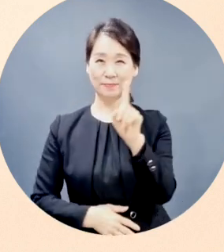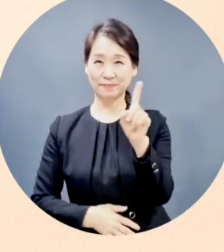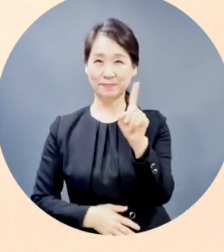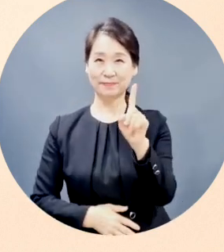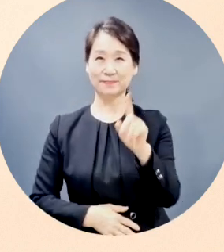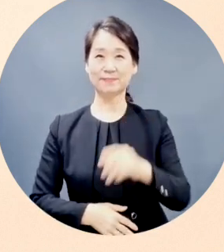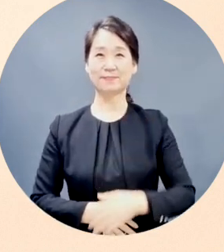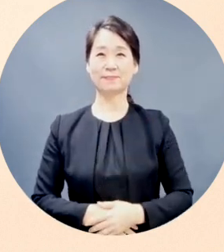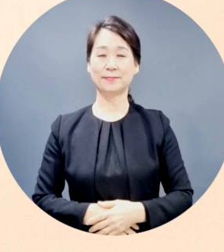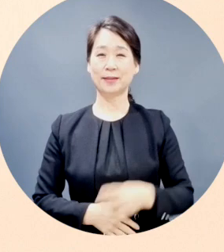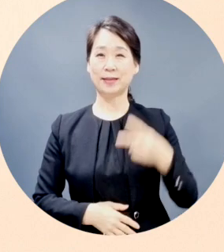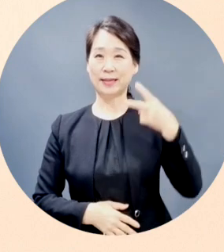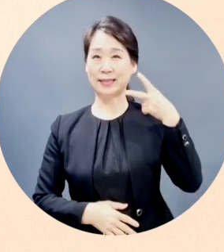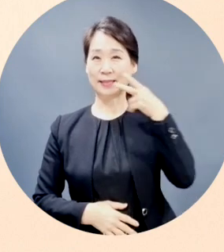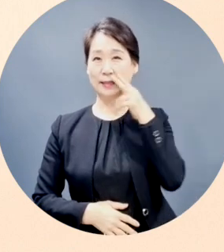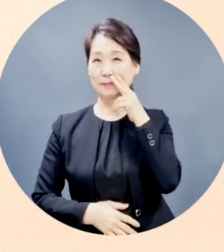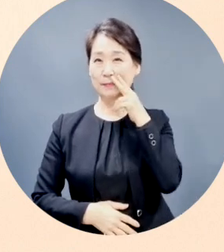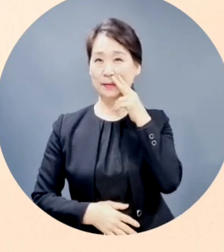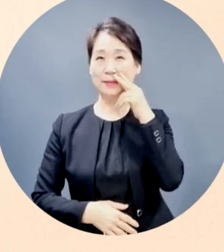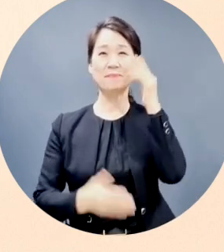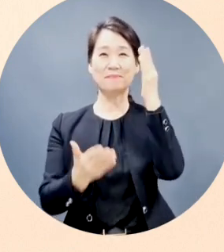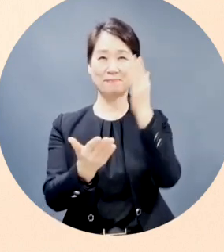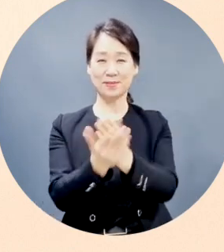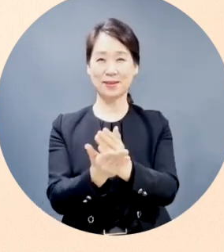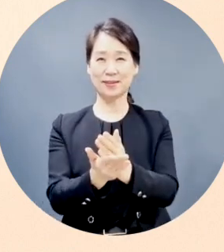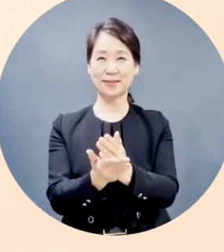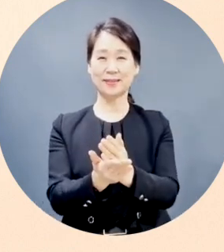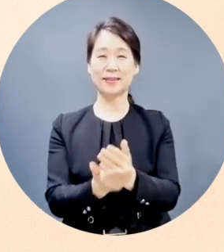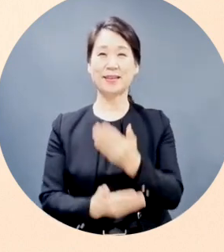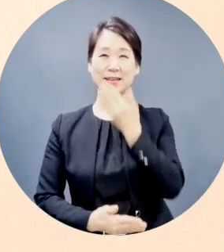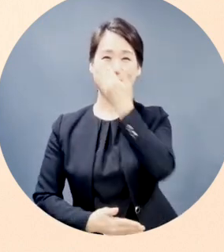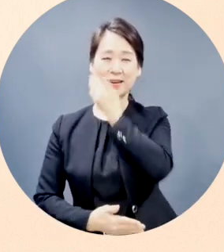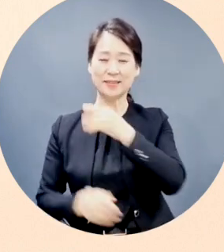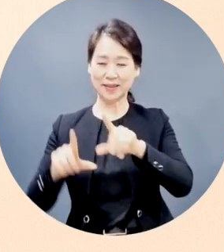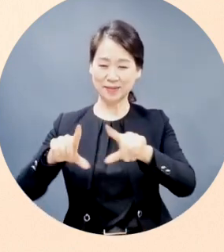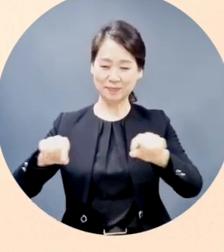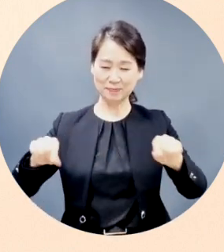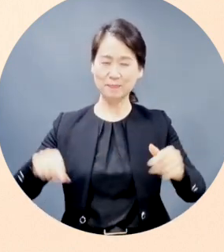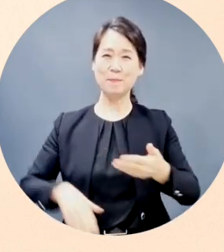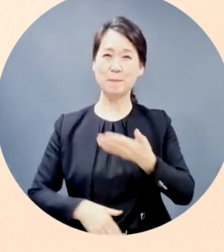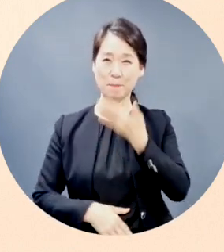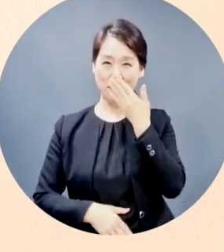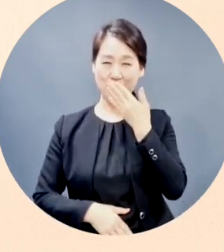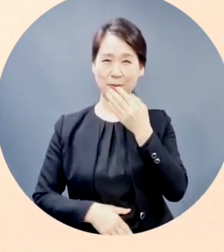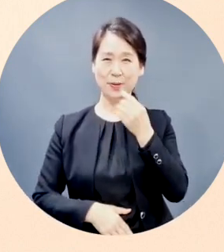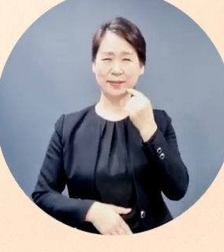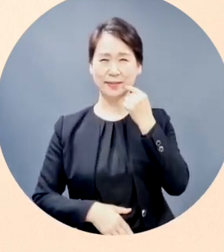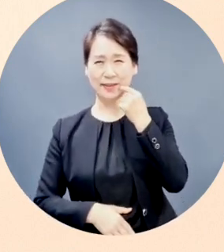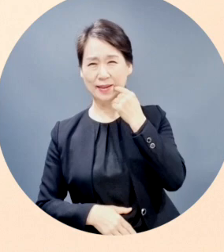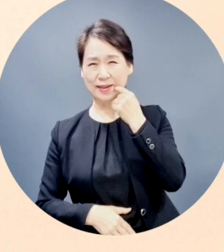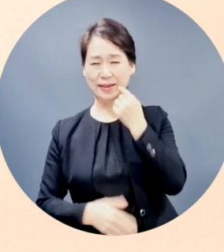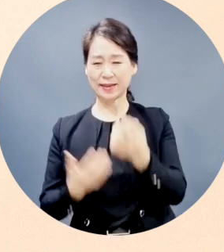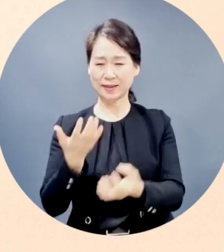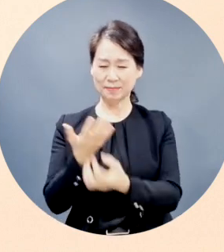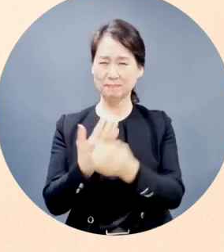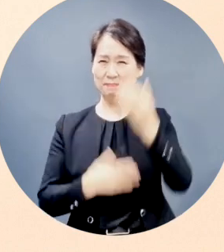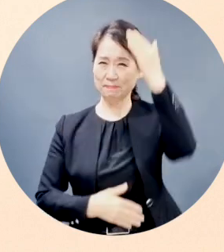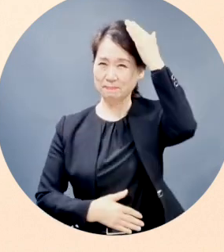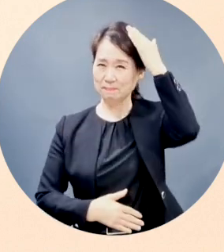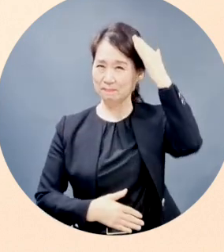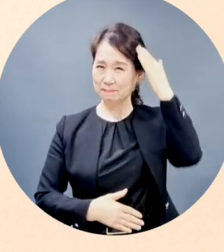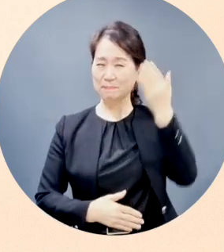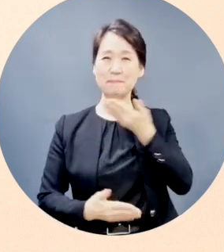있을까요? 담배를 피우지 않기, 다채로운 식단으로 균형 잡힌 식사하기, 짜거나 탄 음식 먹지